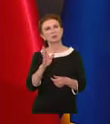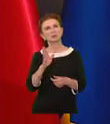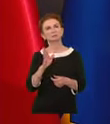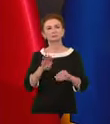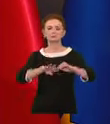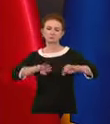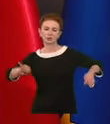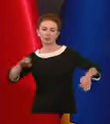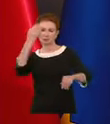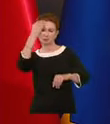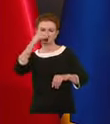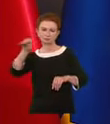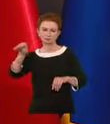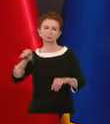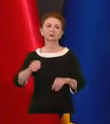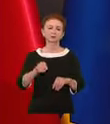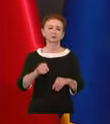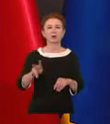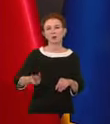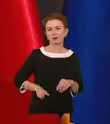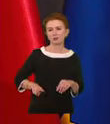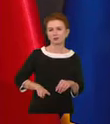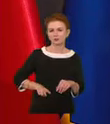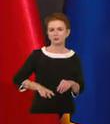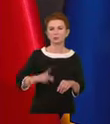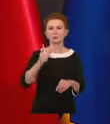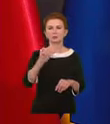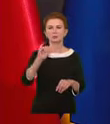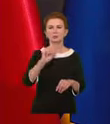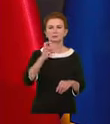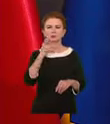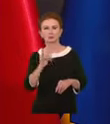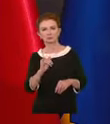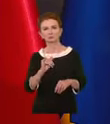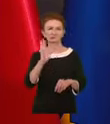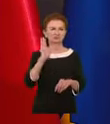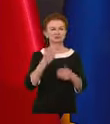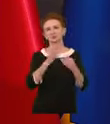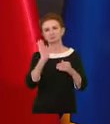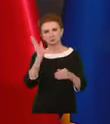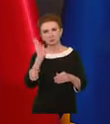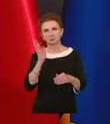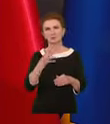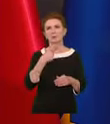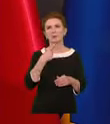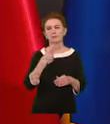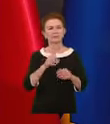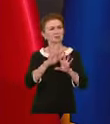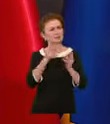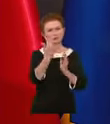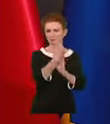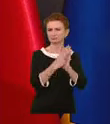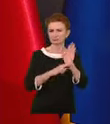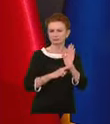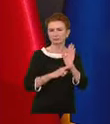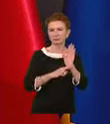komunikowali odrębnie z panem premierem, z panem ministrem Piątkowskim. Wszystkie regulacje dotyczące obszaru edukacji, ale